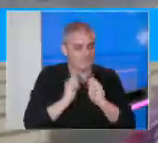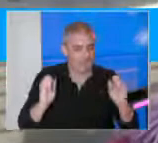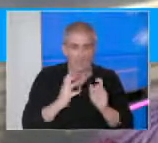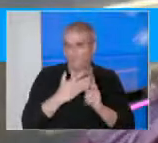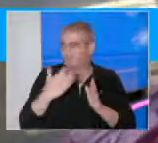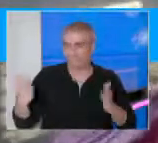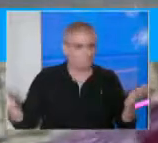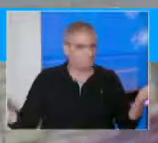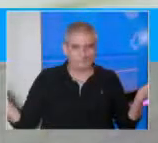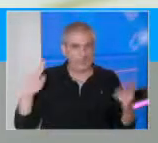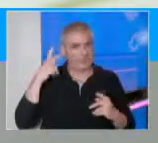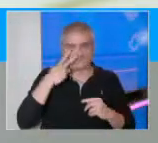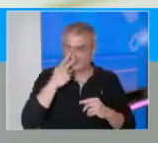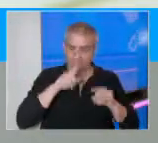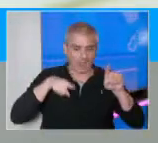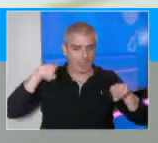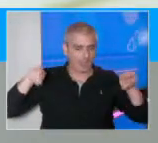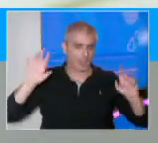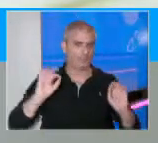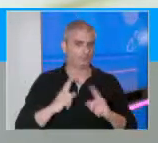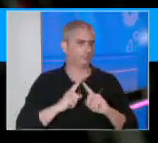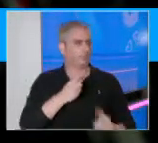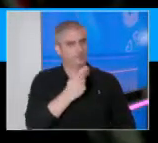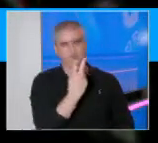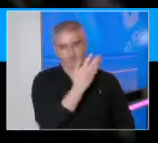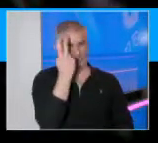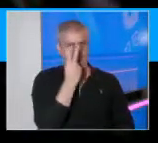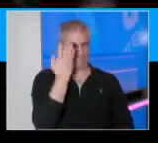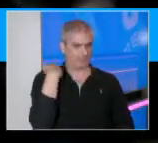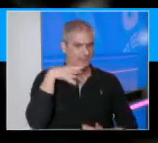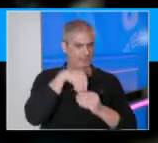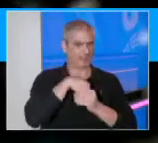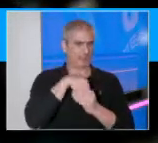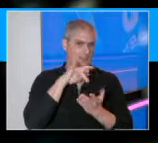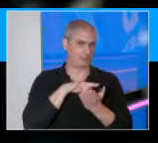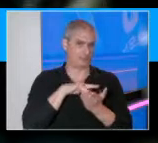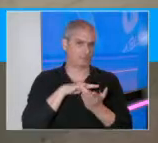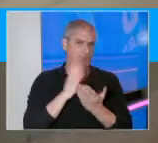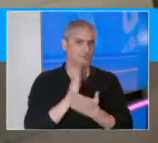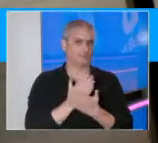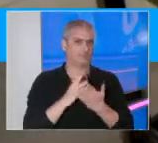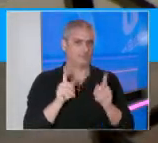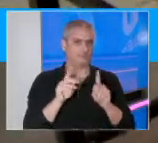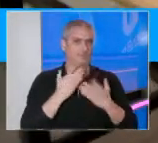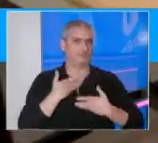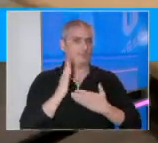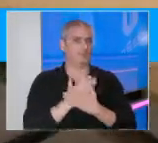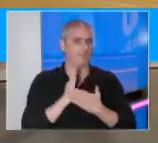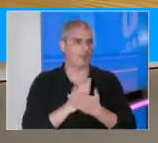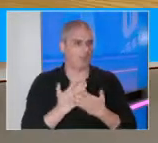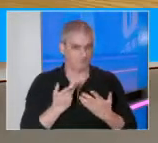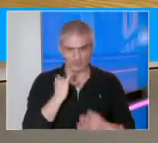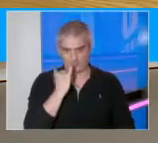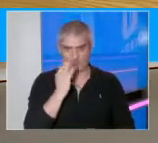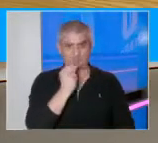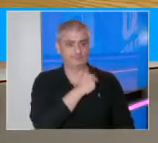רוחב ללא ראייה דיפרנציאלית. כן, רונית, אני רוצה לשאול אותך, כי את כאמור ישבת בנקודה כזו, בחדרים נכון. כאלו שמקבלים החלטות,